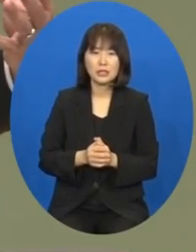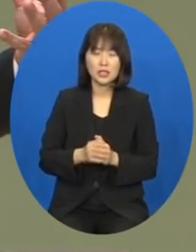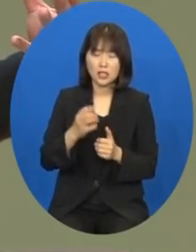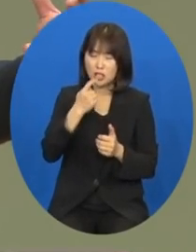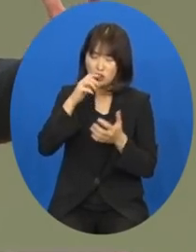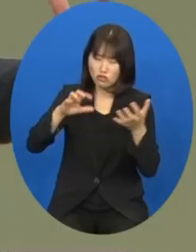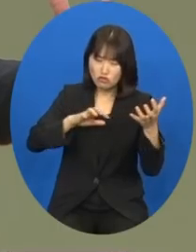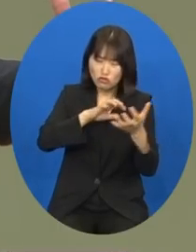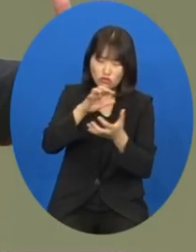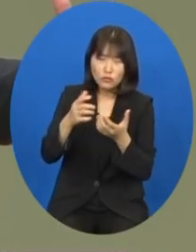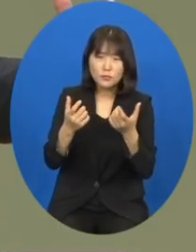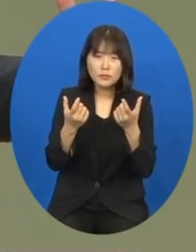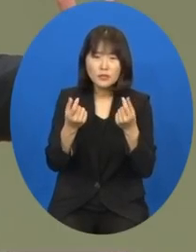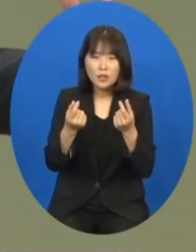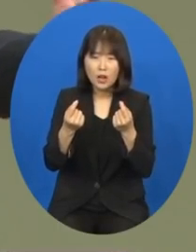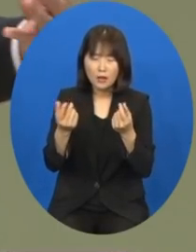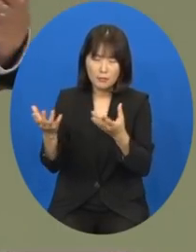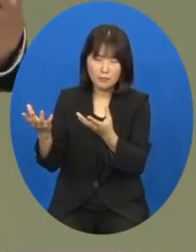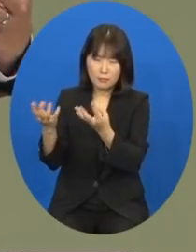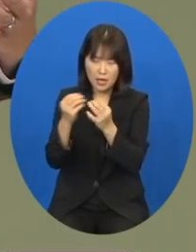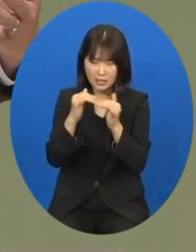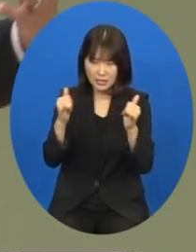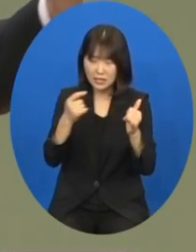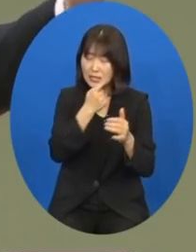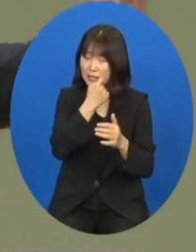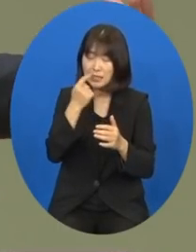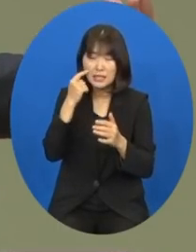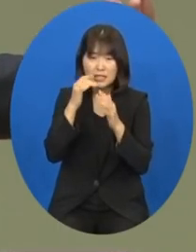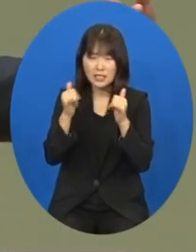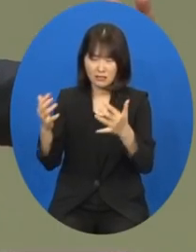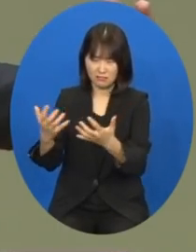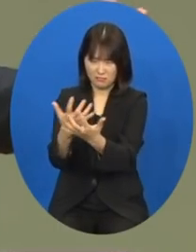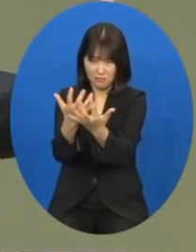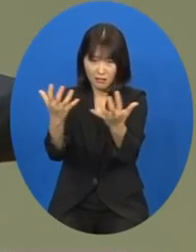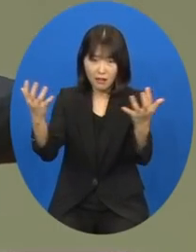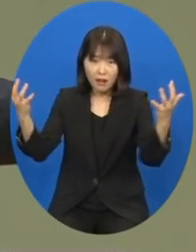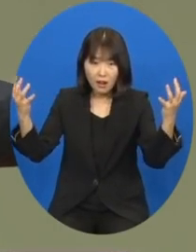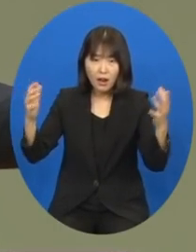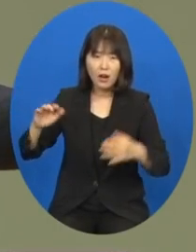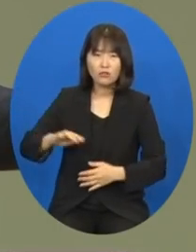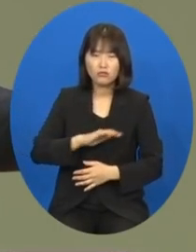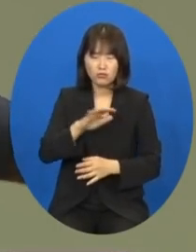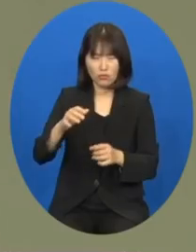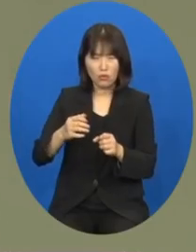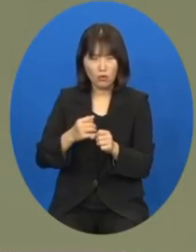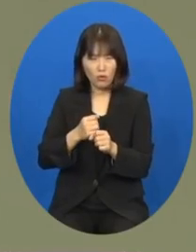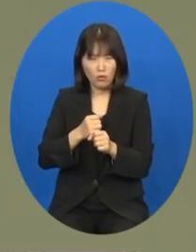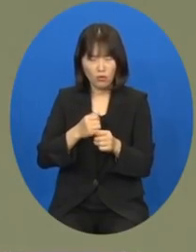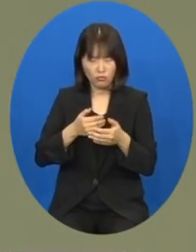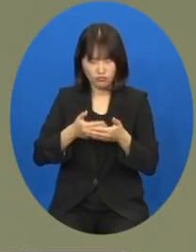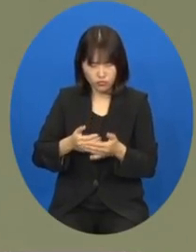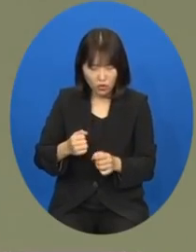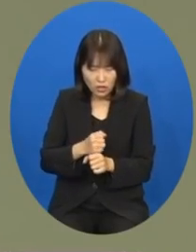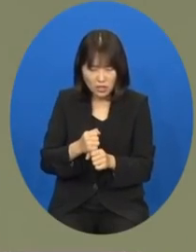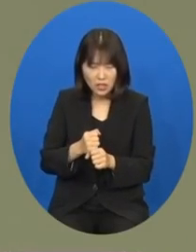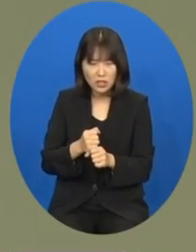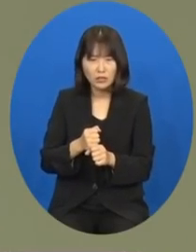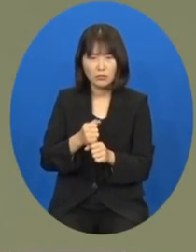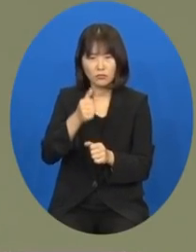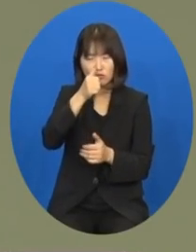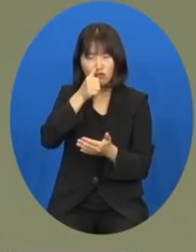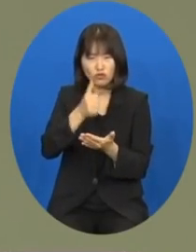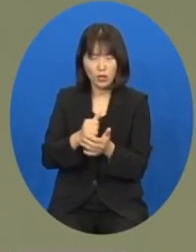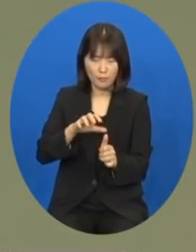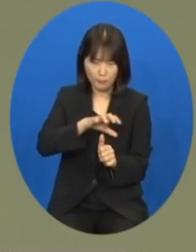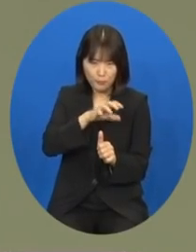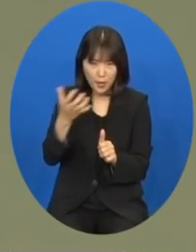때와 같이 수많은 승인이 우리를 둘러싸고 있으니 우리도 각가지 무거운 증거 없는 저를 퍼 써버리고 우리 앞에 놓인 다름